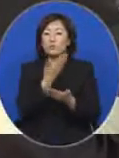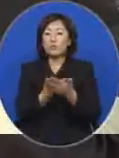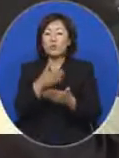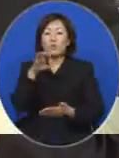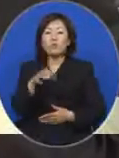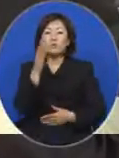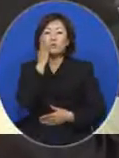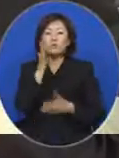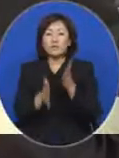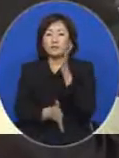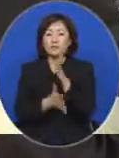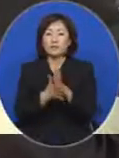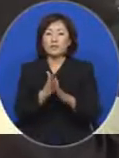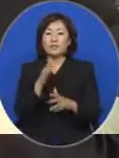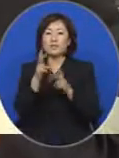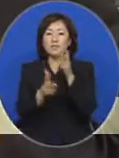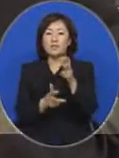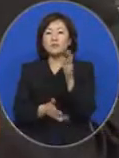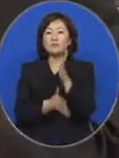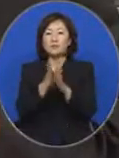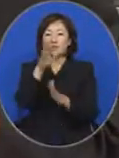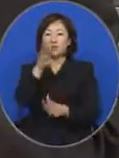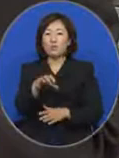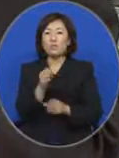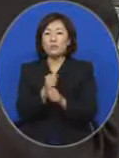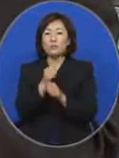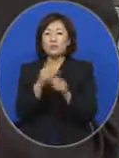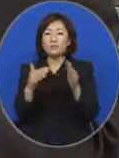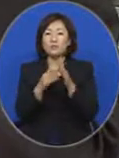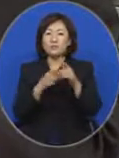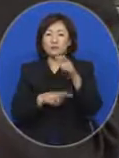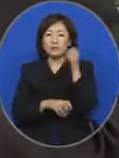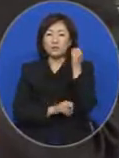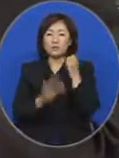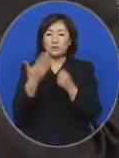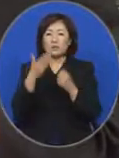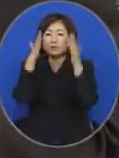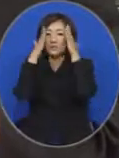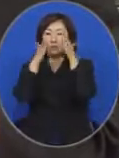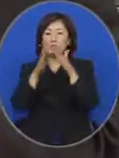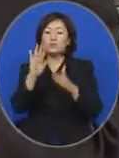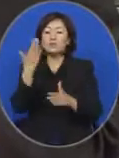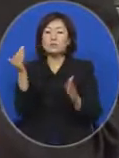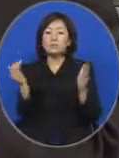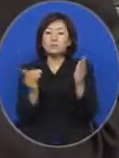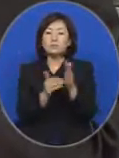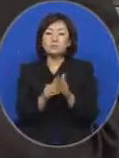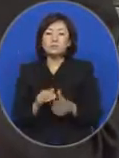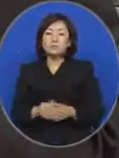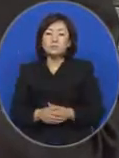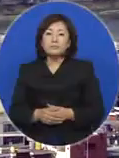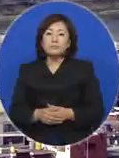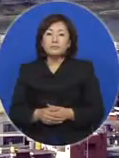울산이 산업수도 위상에 걸맞는 산업관광 모델을 만들어낼 수 있을지 주목됩니다. UBC 뉴스